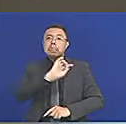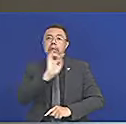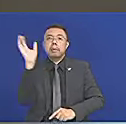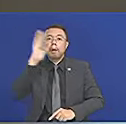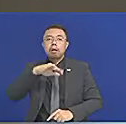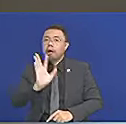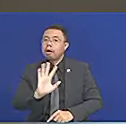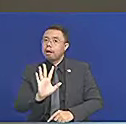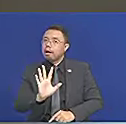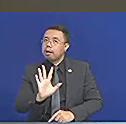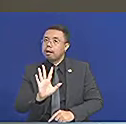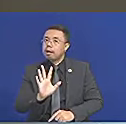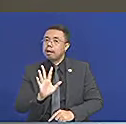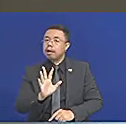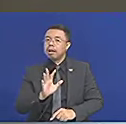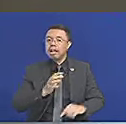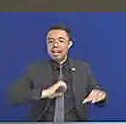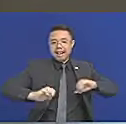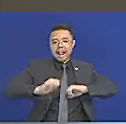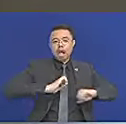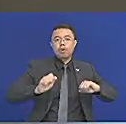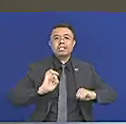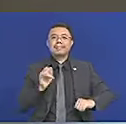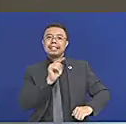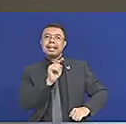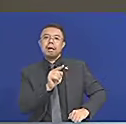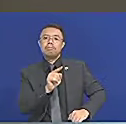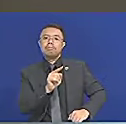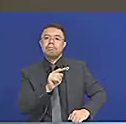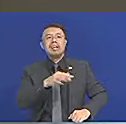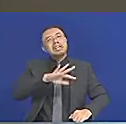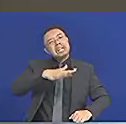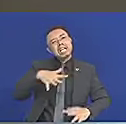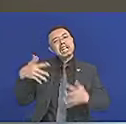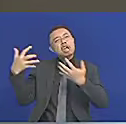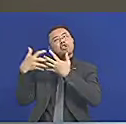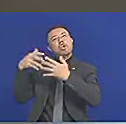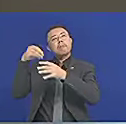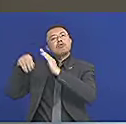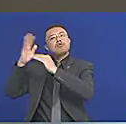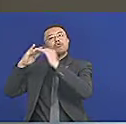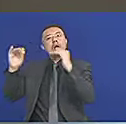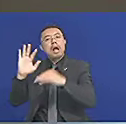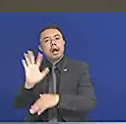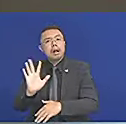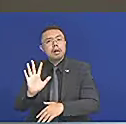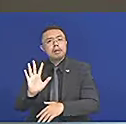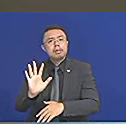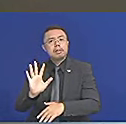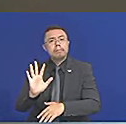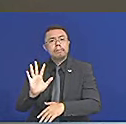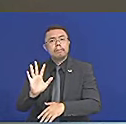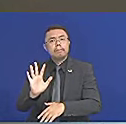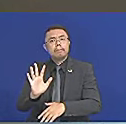hari? Kelakuan seperti kamu ini layak tidak masuk surga?